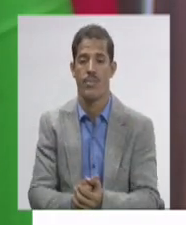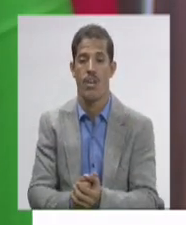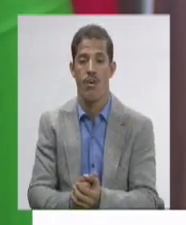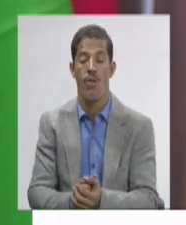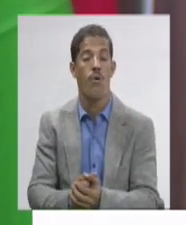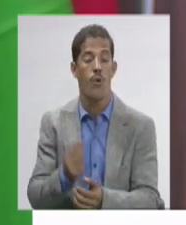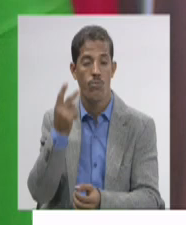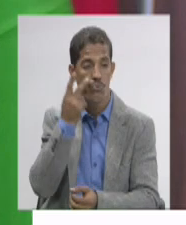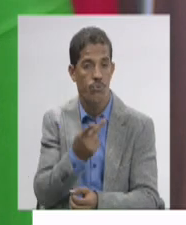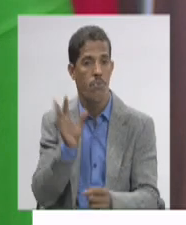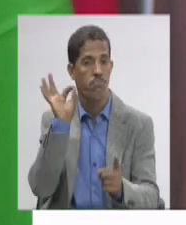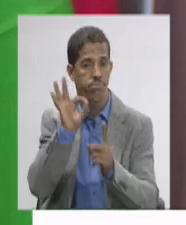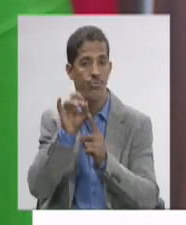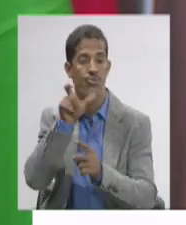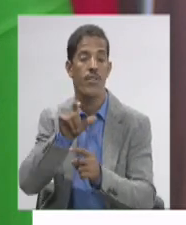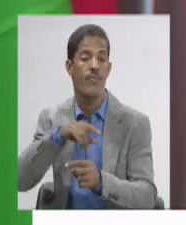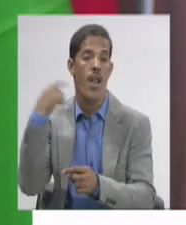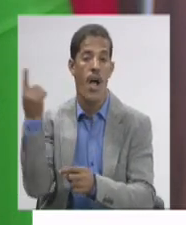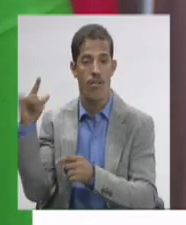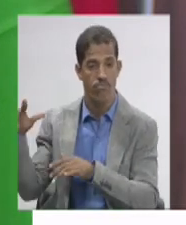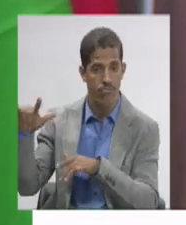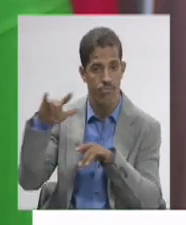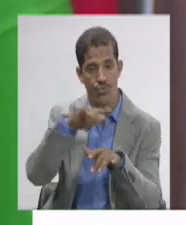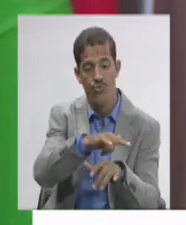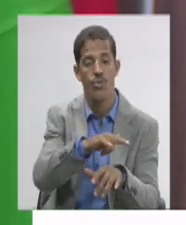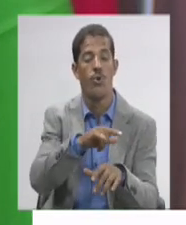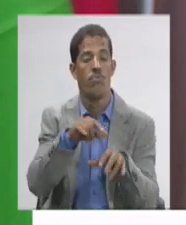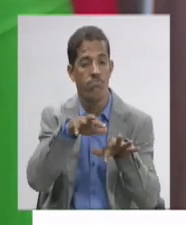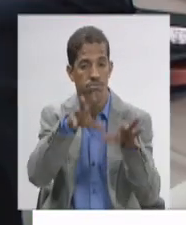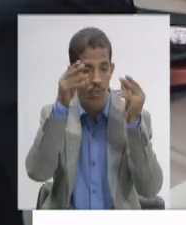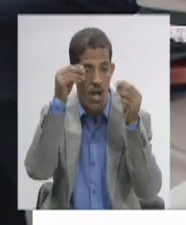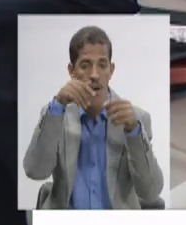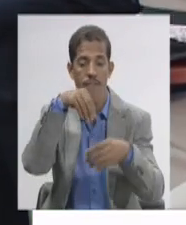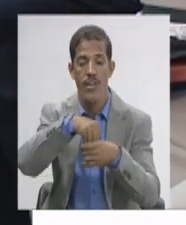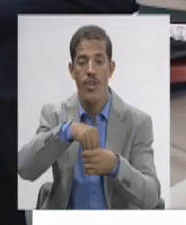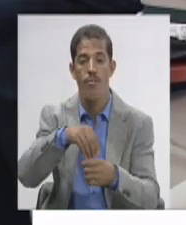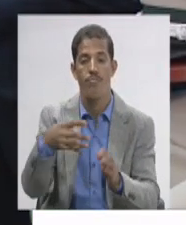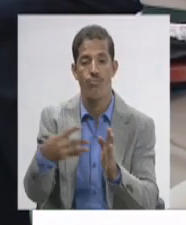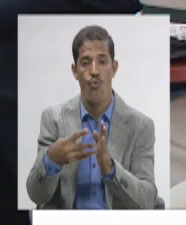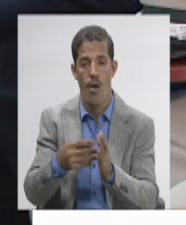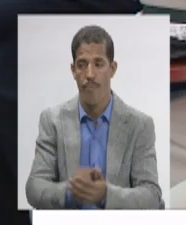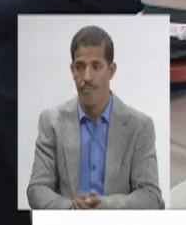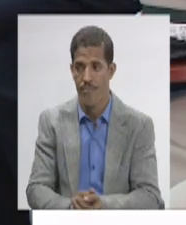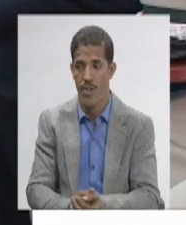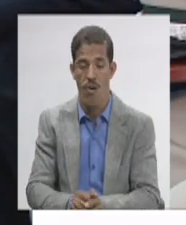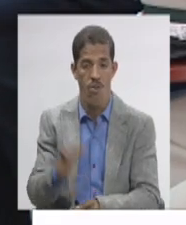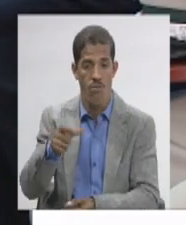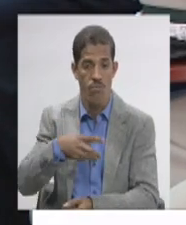مقصدا للضباط المتدربين من دول الجار الاقليمي والعربي ايها الضباط